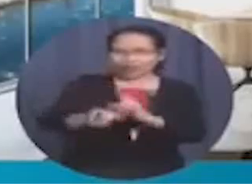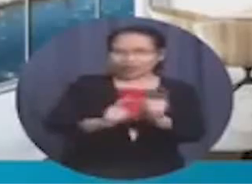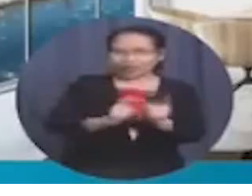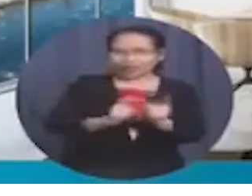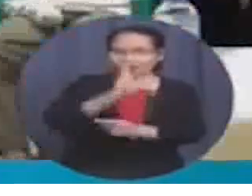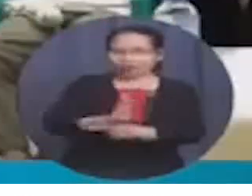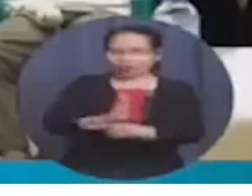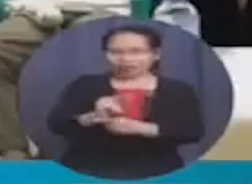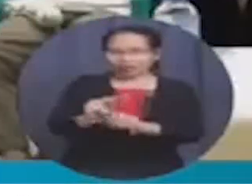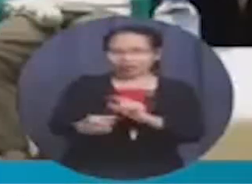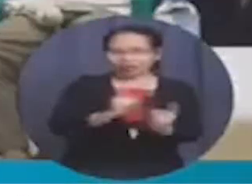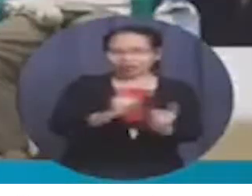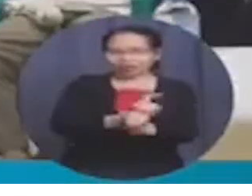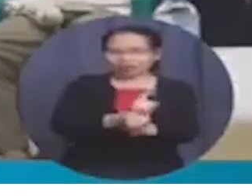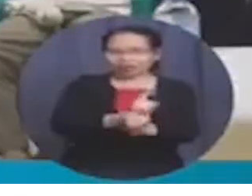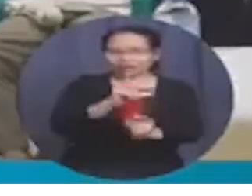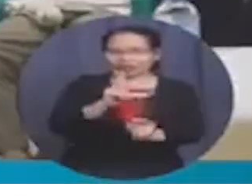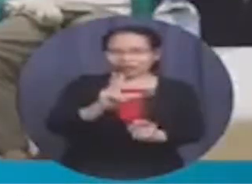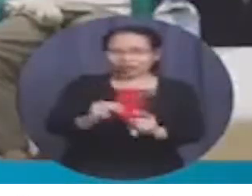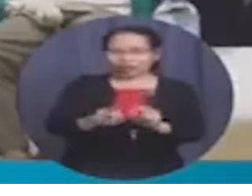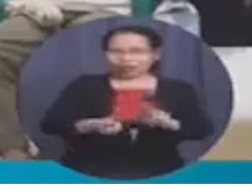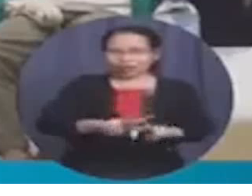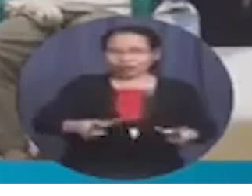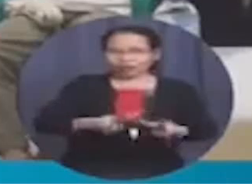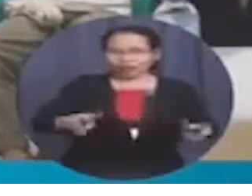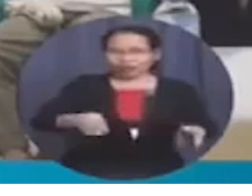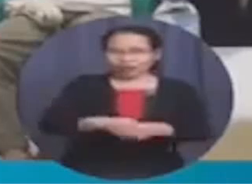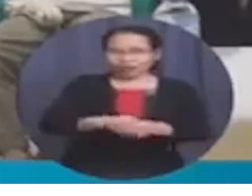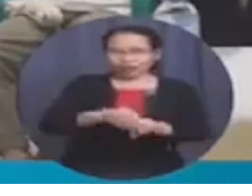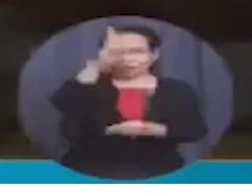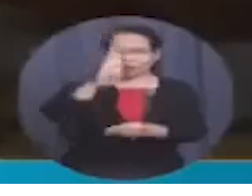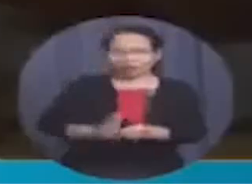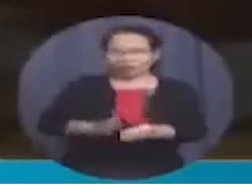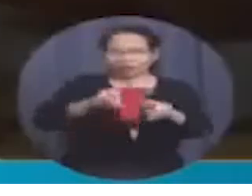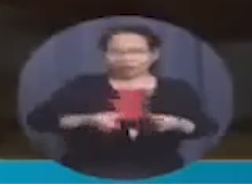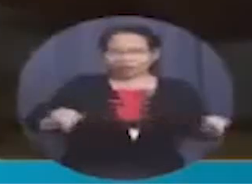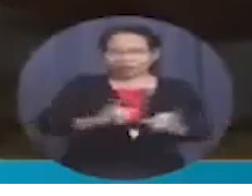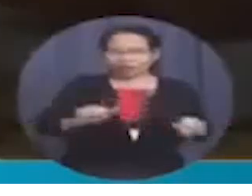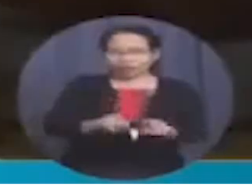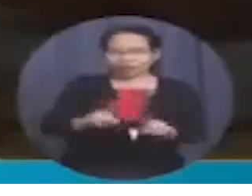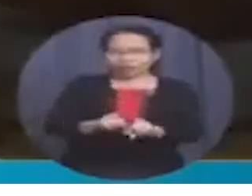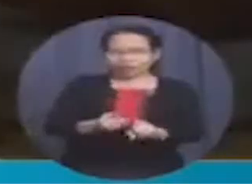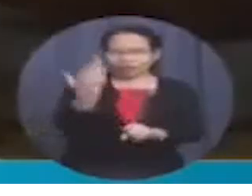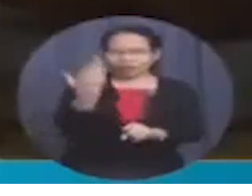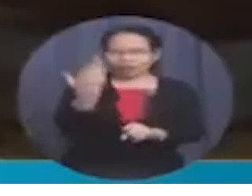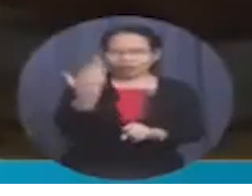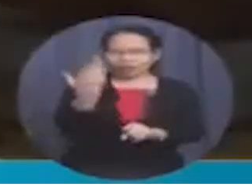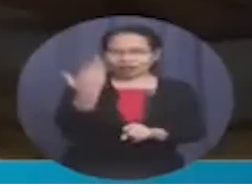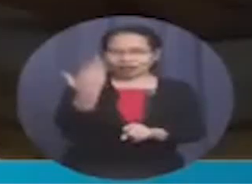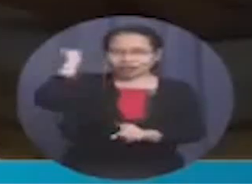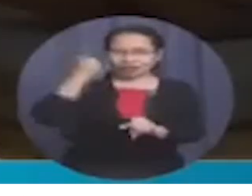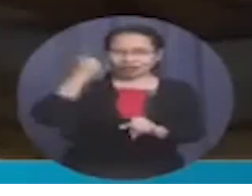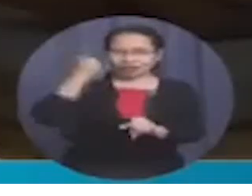No? There is no variableness. He will remain the same as he